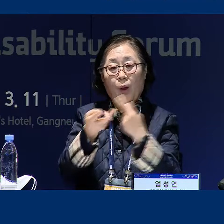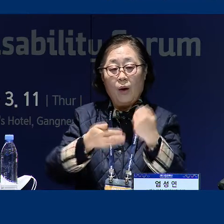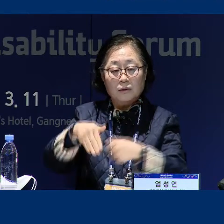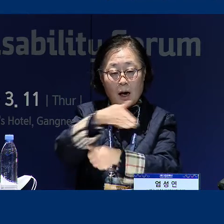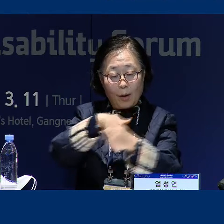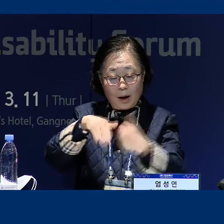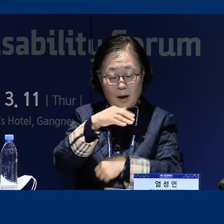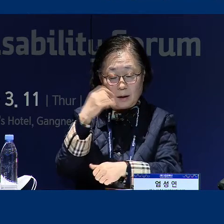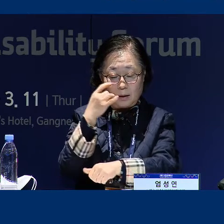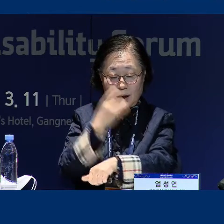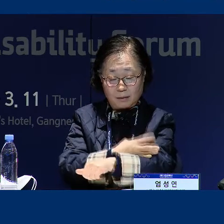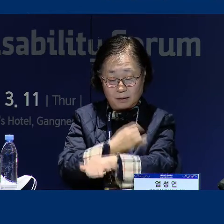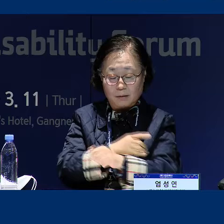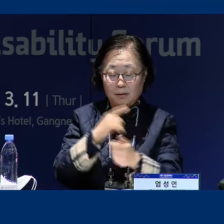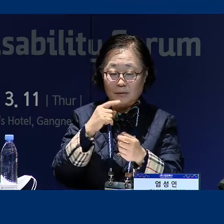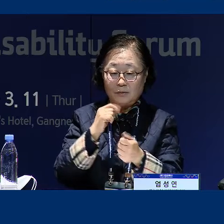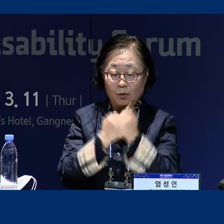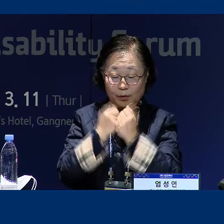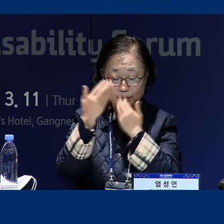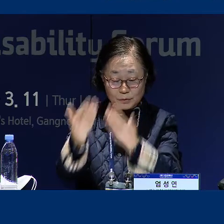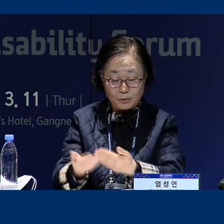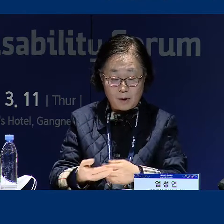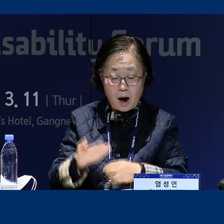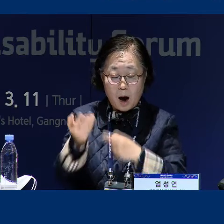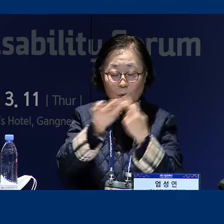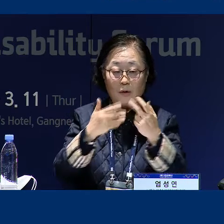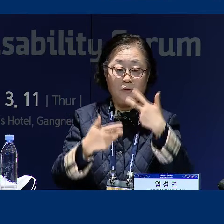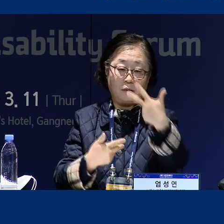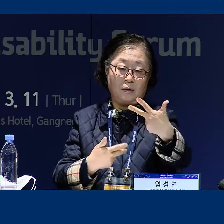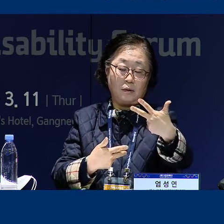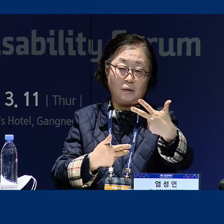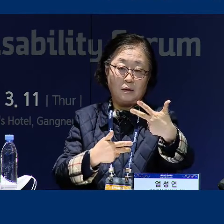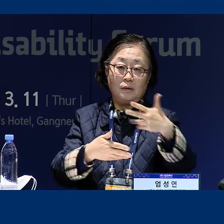청각장애인 정책 제안을 드리고자 합니다.